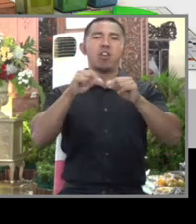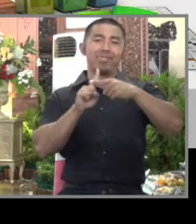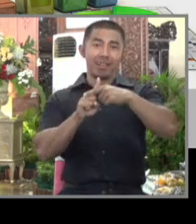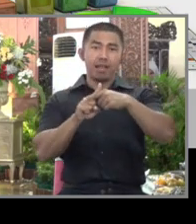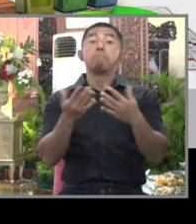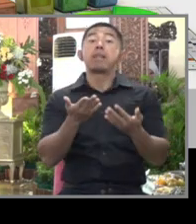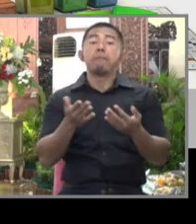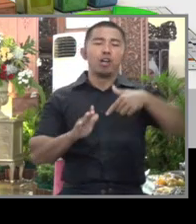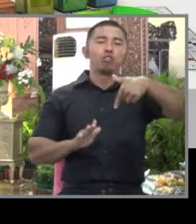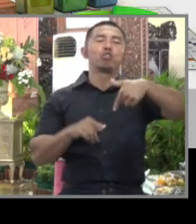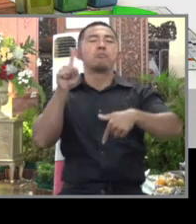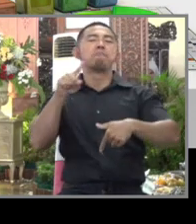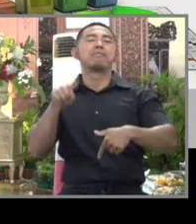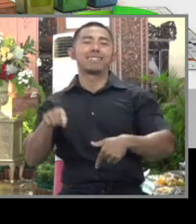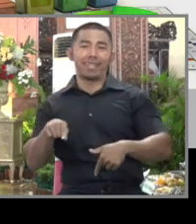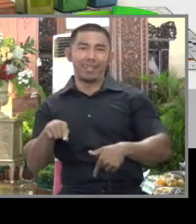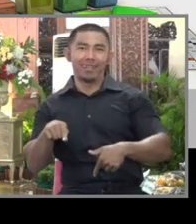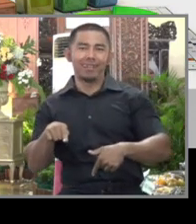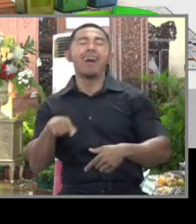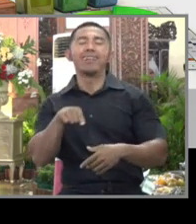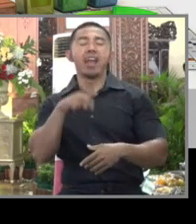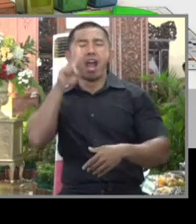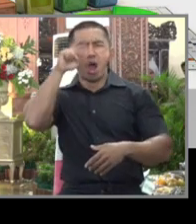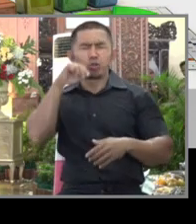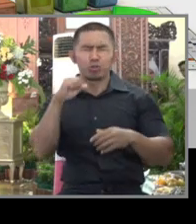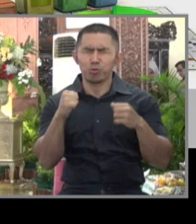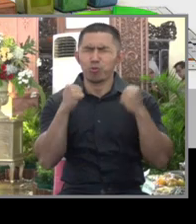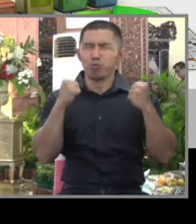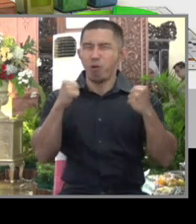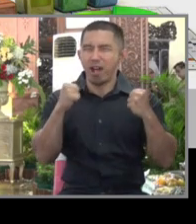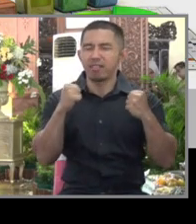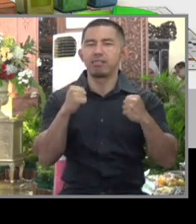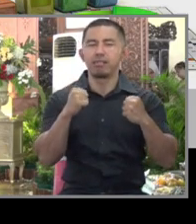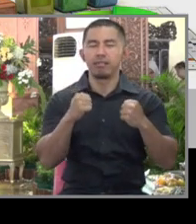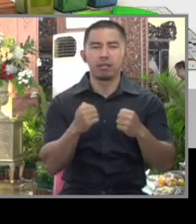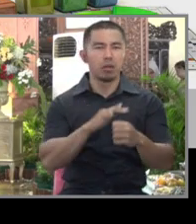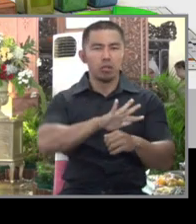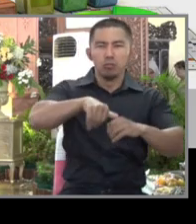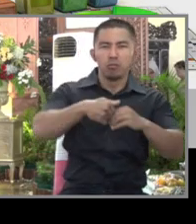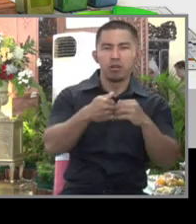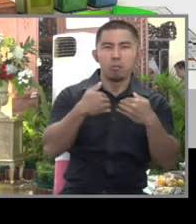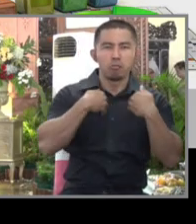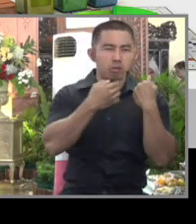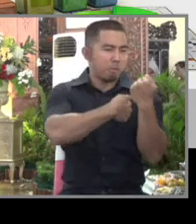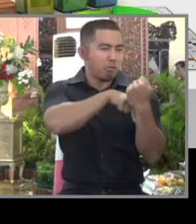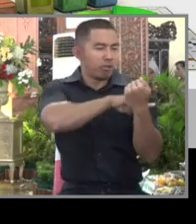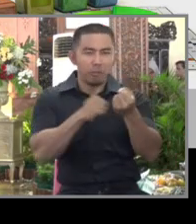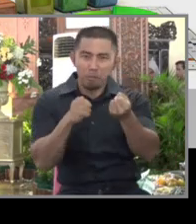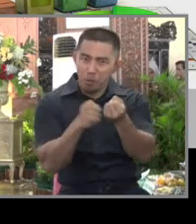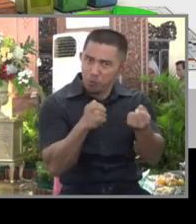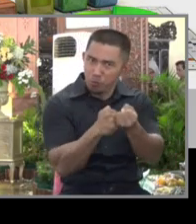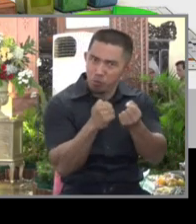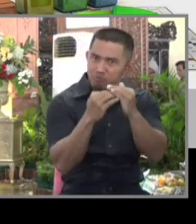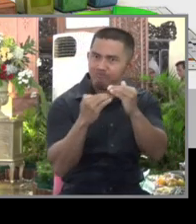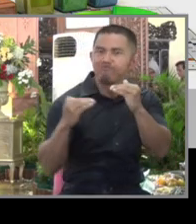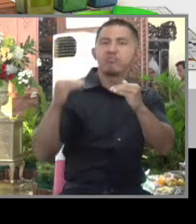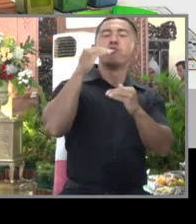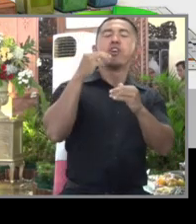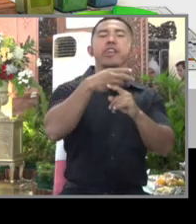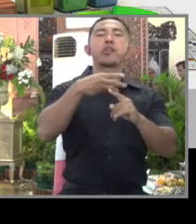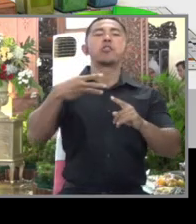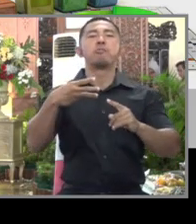7%. Dalam hal ini masih perlu penguatan dalam sektor-sektor potensi untuk mendukung pertumbuhan ekonomi